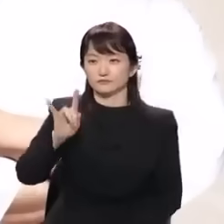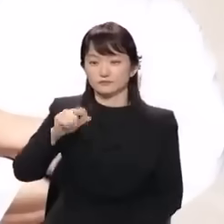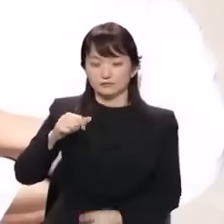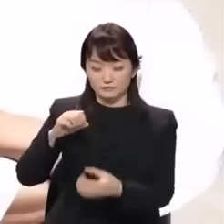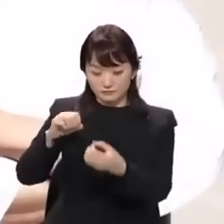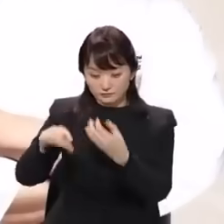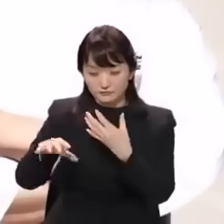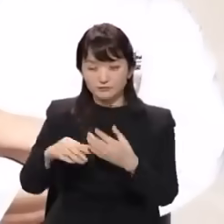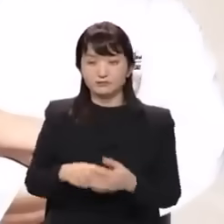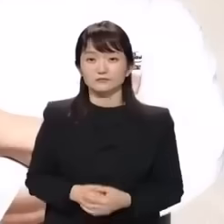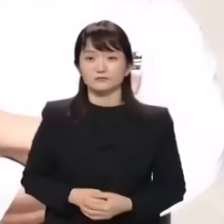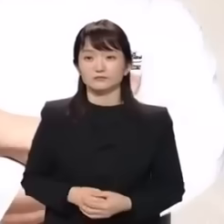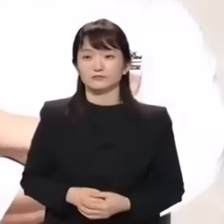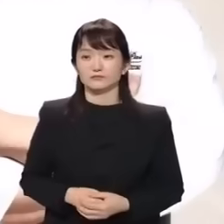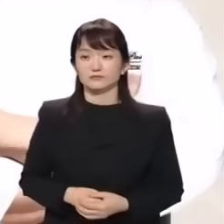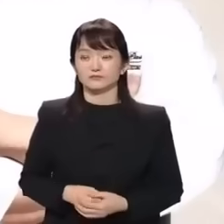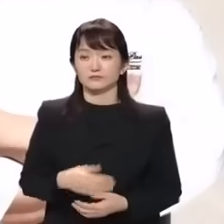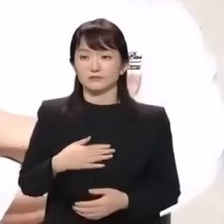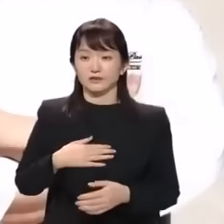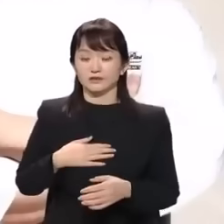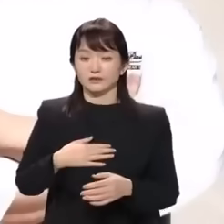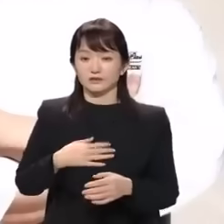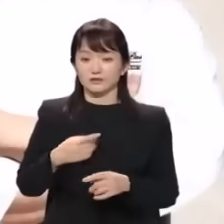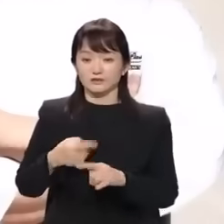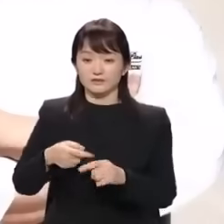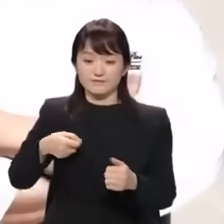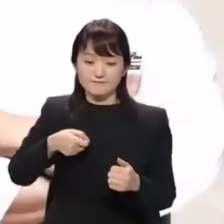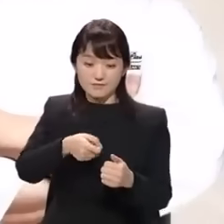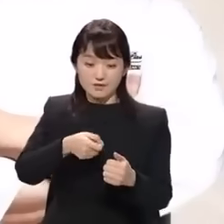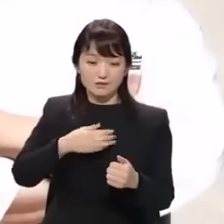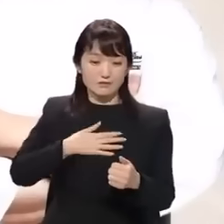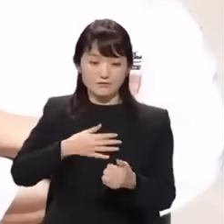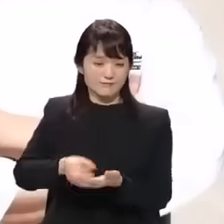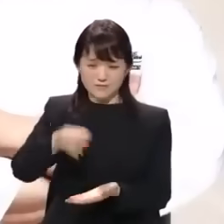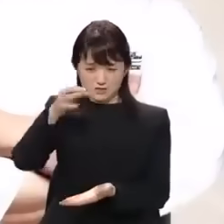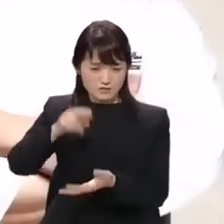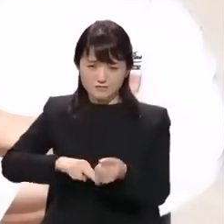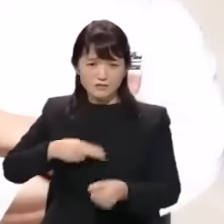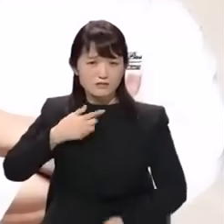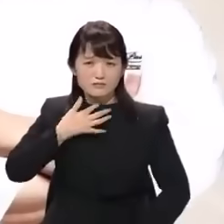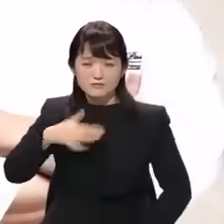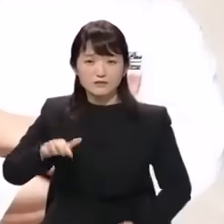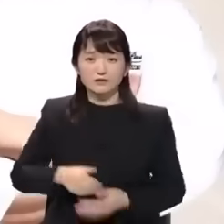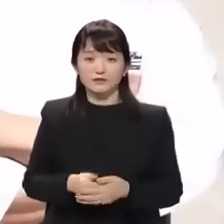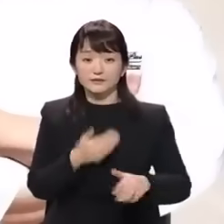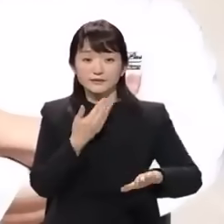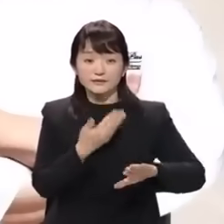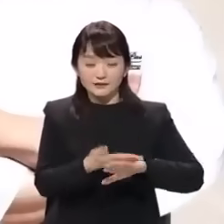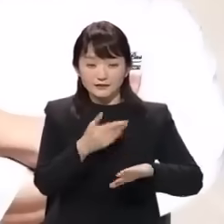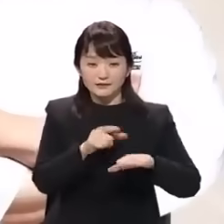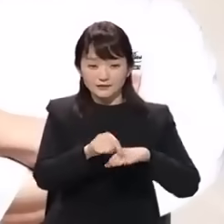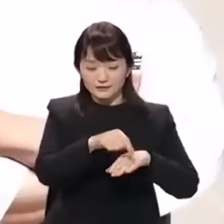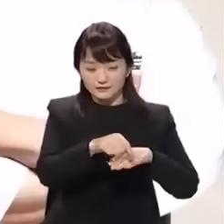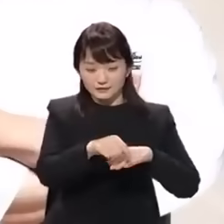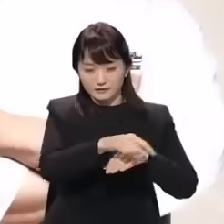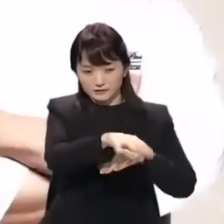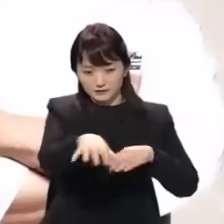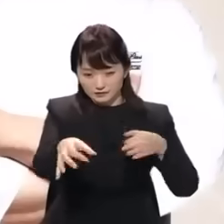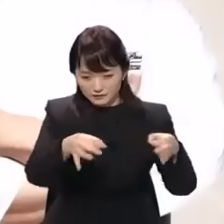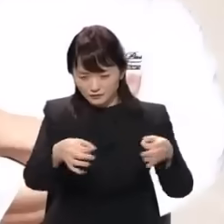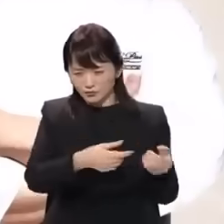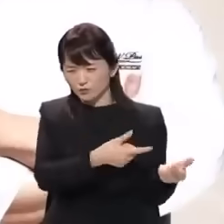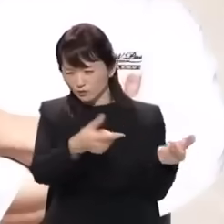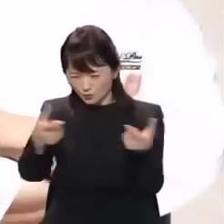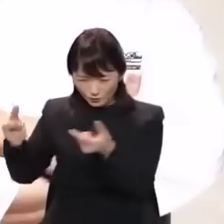제보였습니다 목에 칼이 들어와도 목에 칼을 걸 그런 일 없고 뭐 다른 감행 정고 똑같이 다 공급을